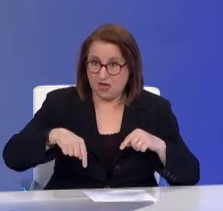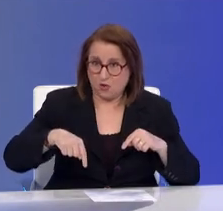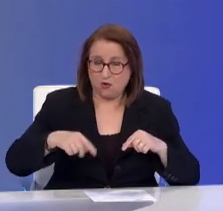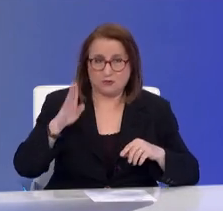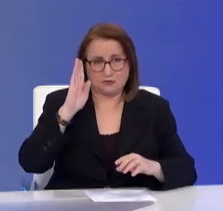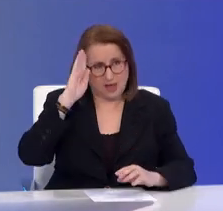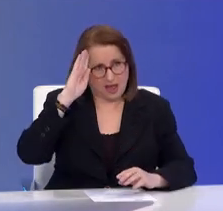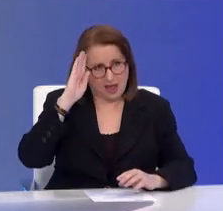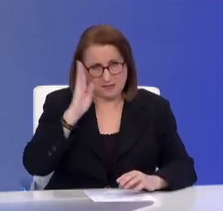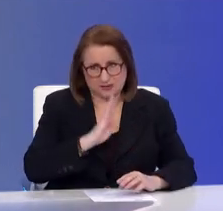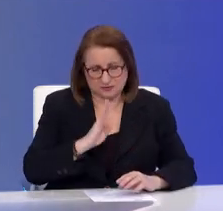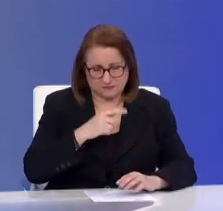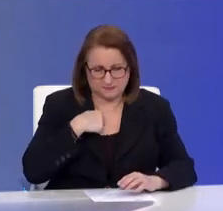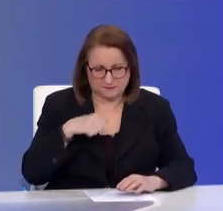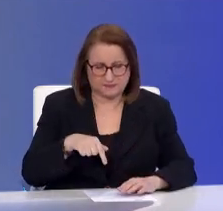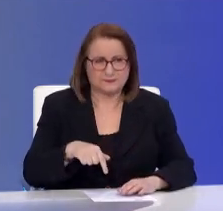την